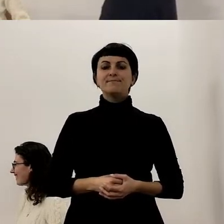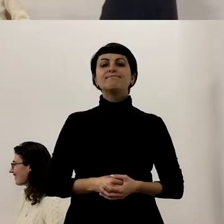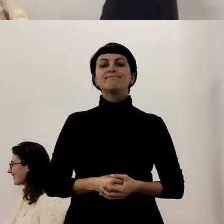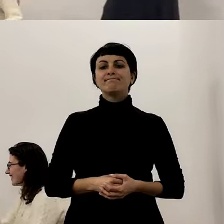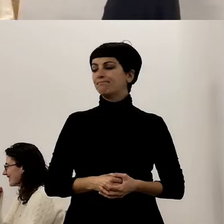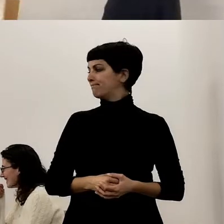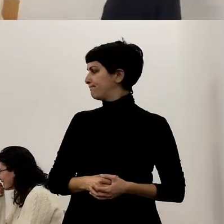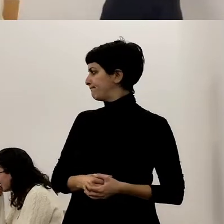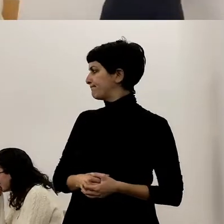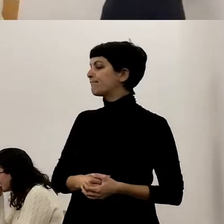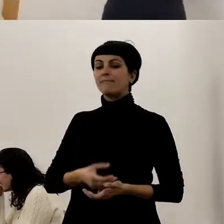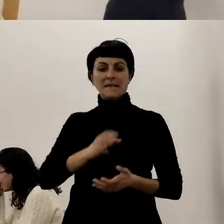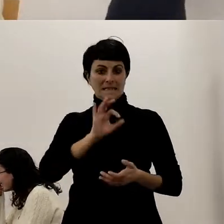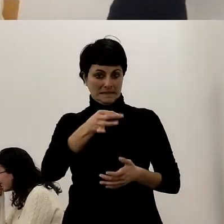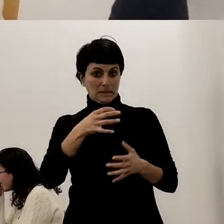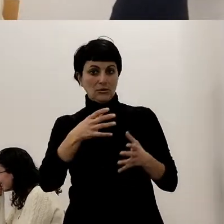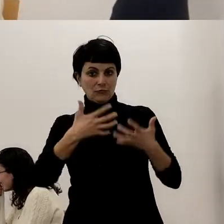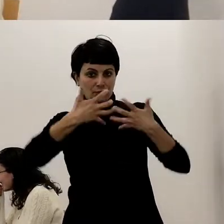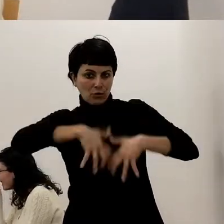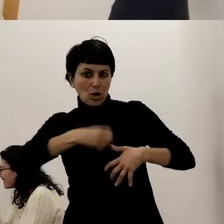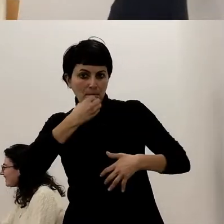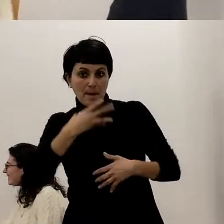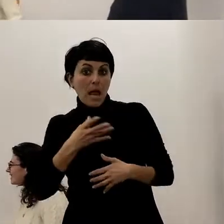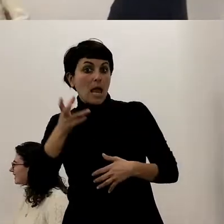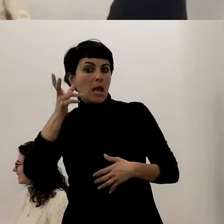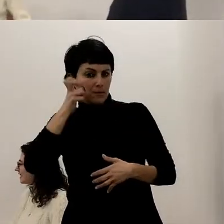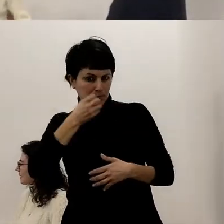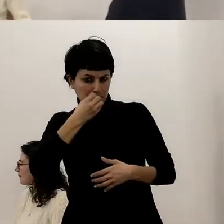Sí, crec que ja funciona, oi? Ja va bé que estigui baixet.